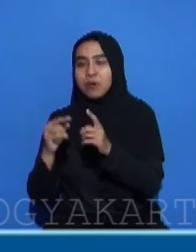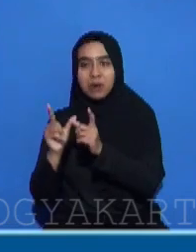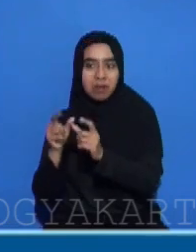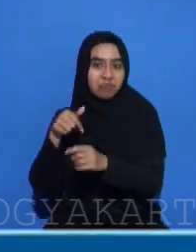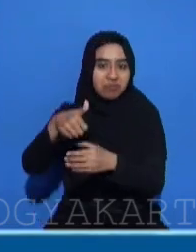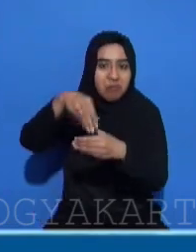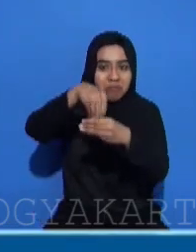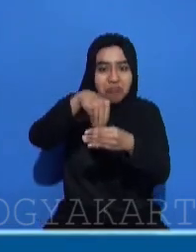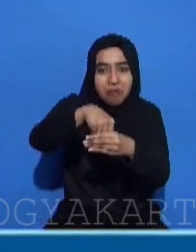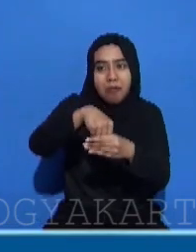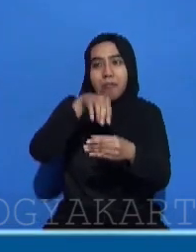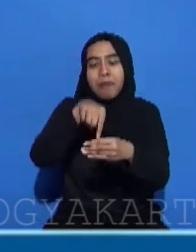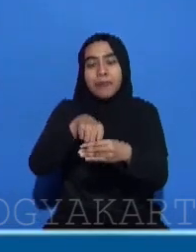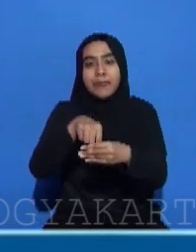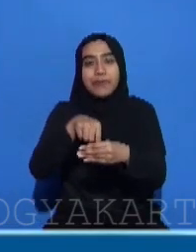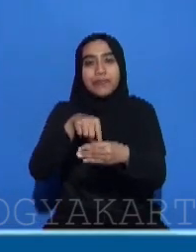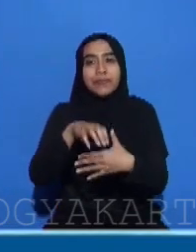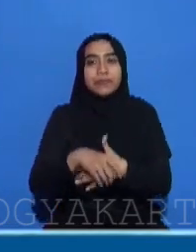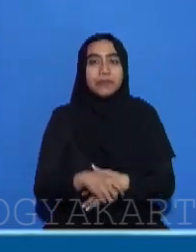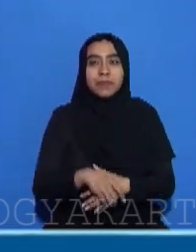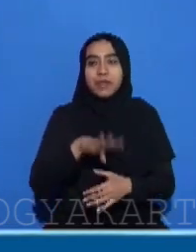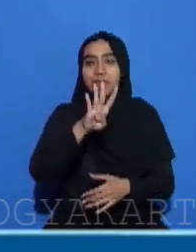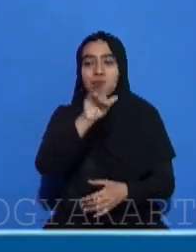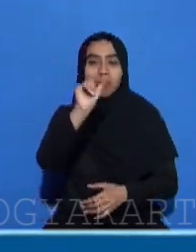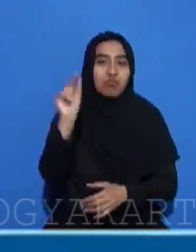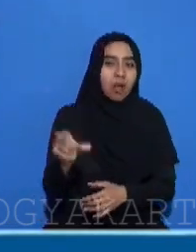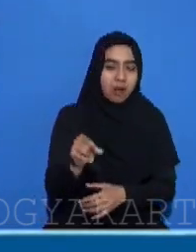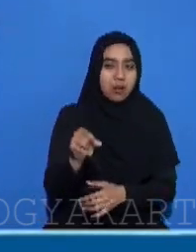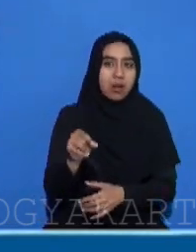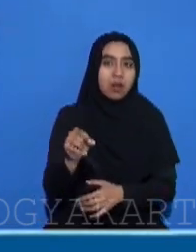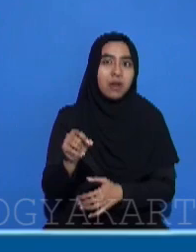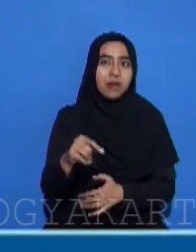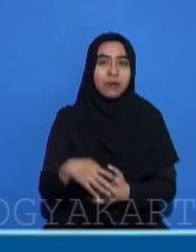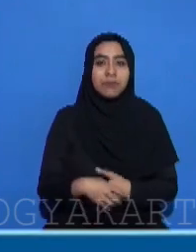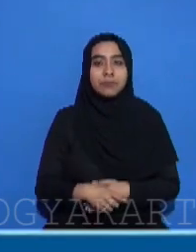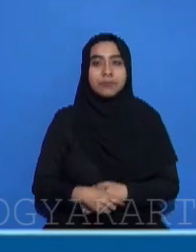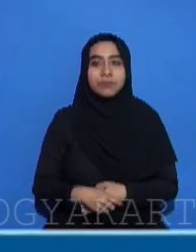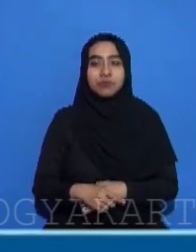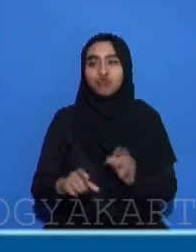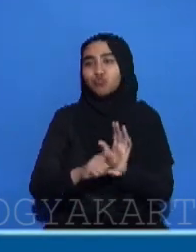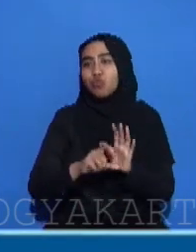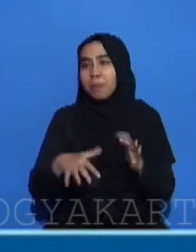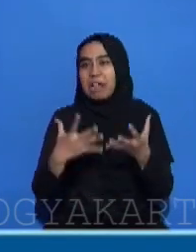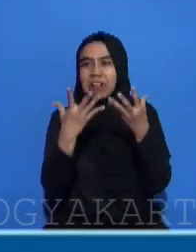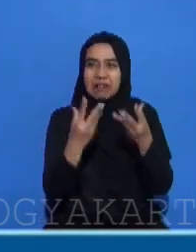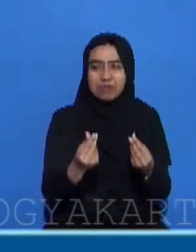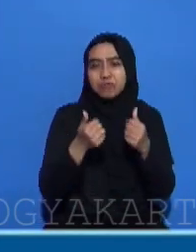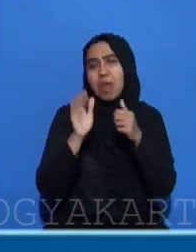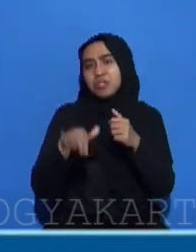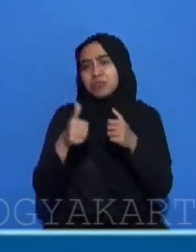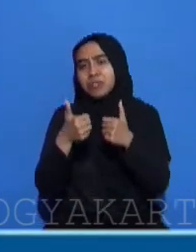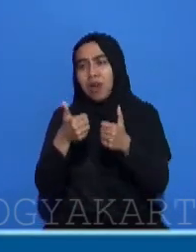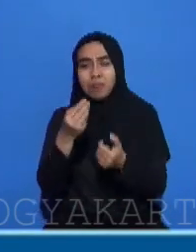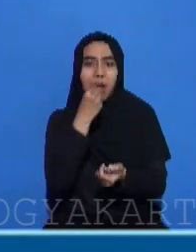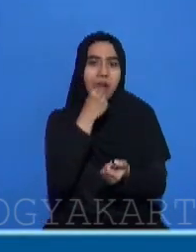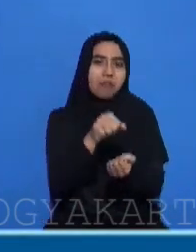simpen ingko jangka wekdal gangsal wulanan lan saged kangge cadangan pakan nalika mangsa ketiga. Kajawi kangge pakan rojo